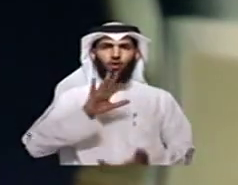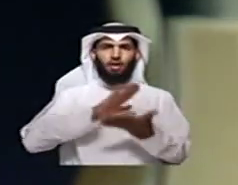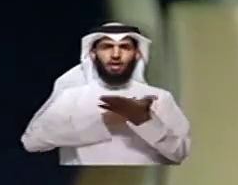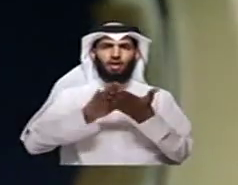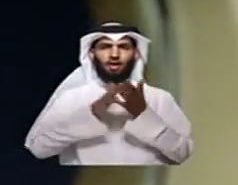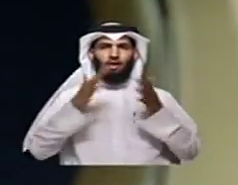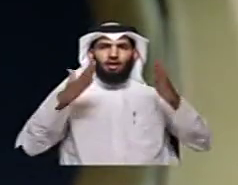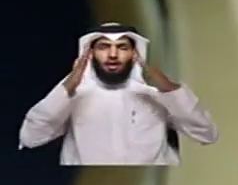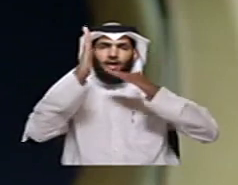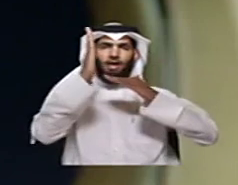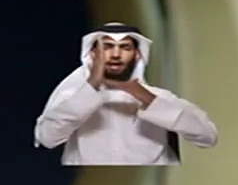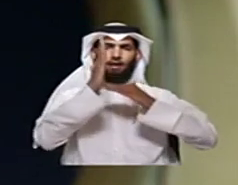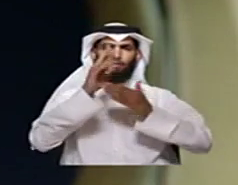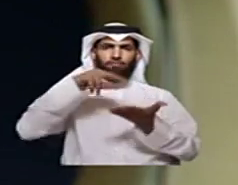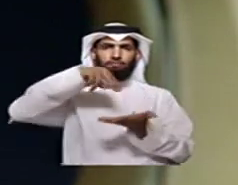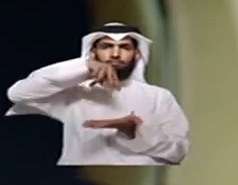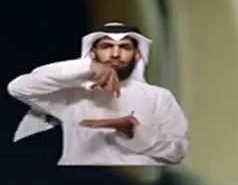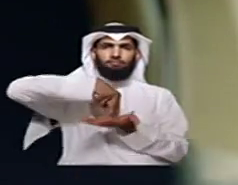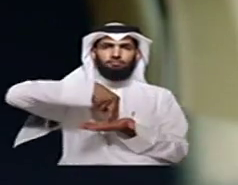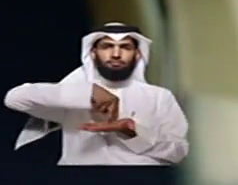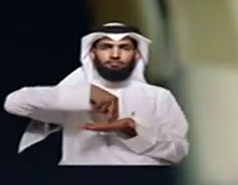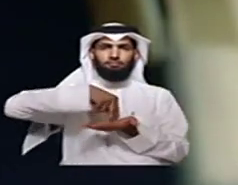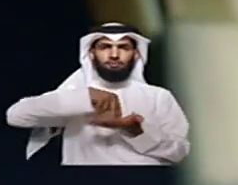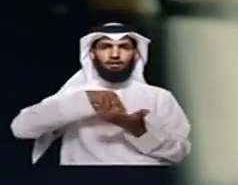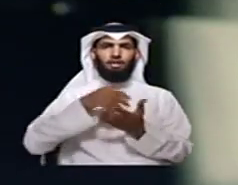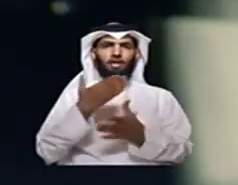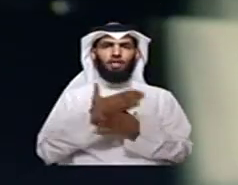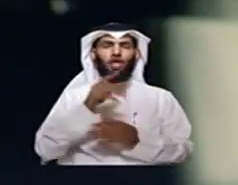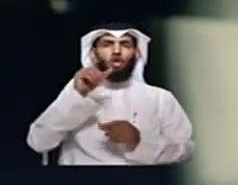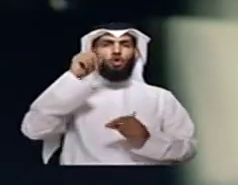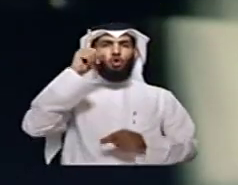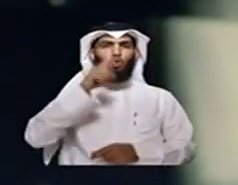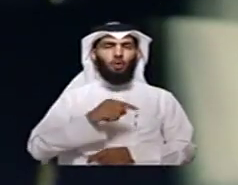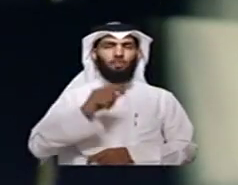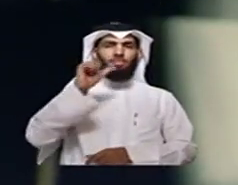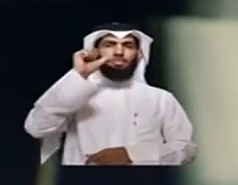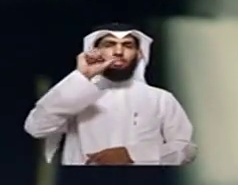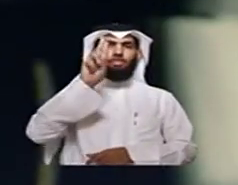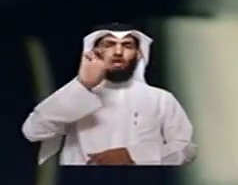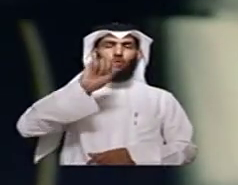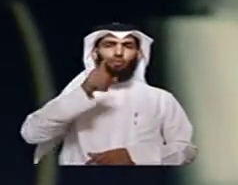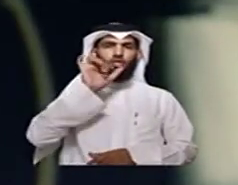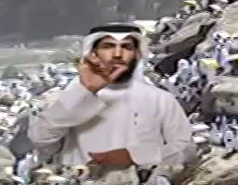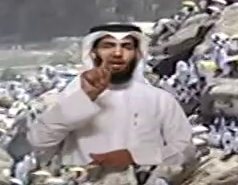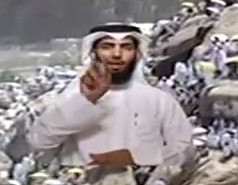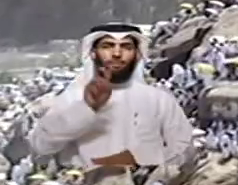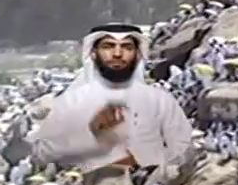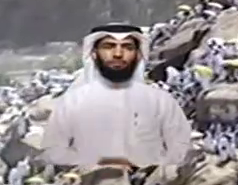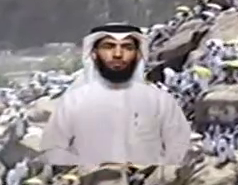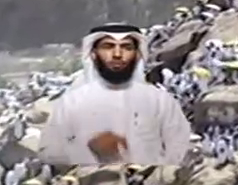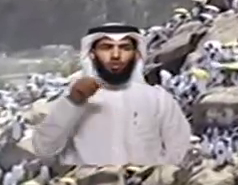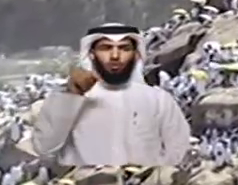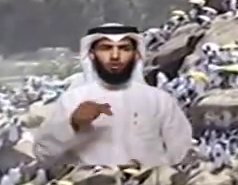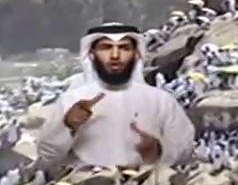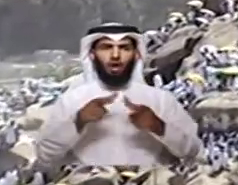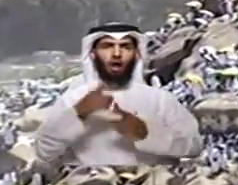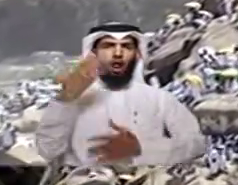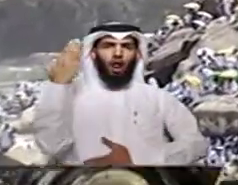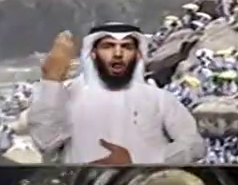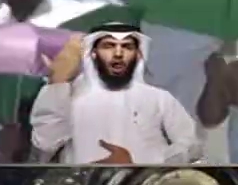عرفات، وذلك غداة قضائهم يوم التروية في مشعر منى. واستمع ضيوف الرحمن إلى خطبة